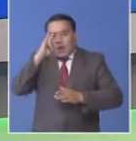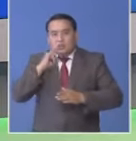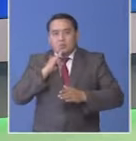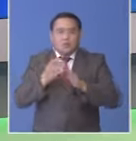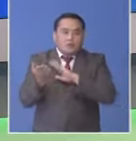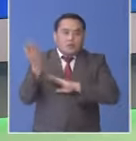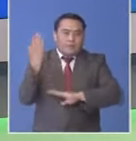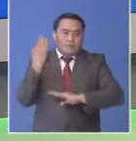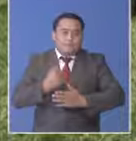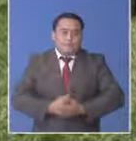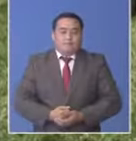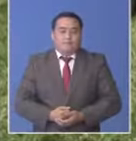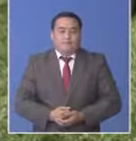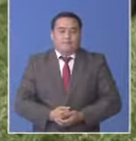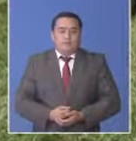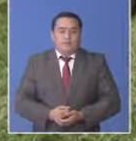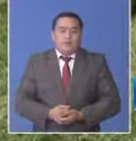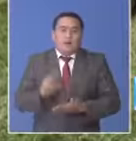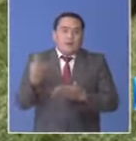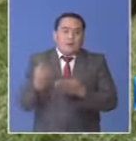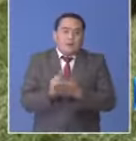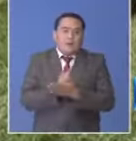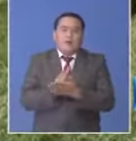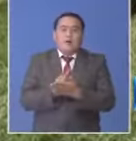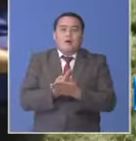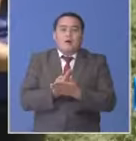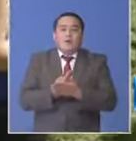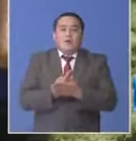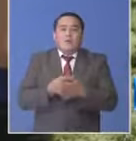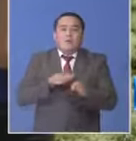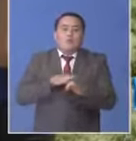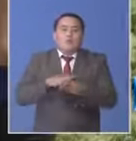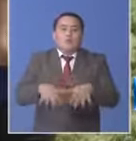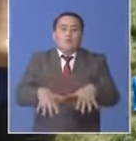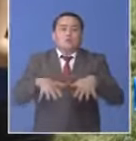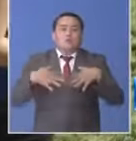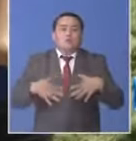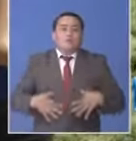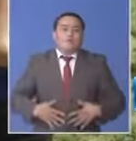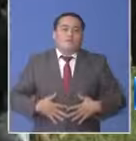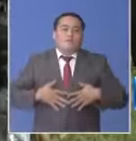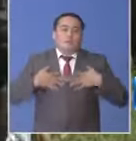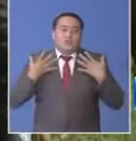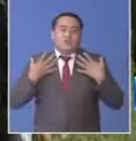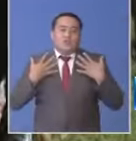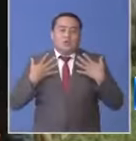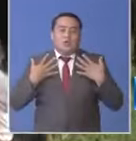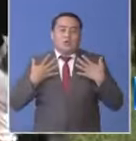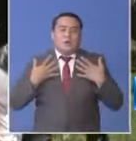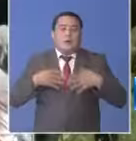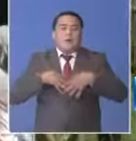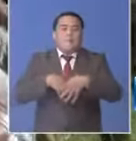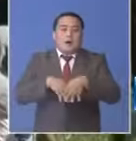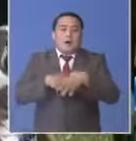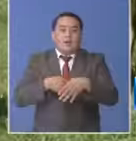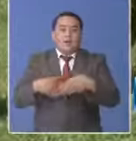глубины веков. С первых нот фанфар полные трибуны зрителей всколыхнулись единым возгласом восхищения, когда парадом перед